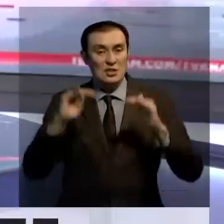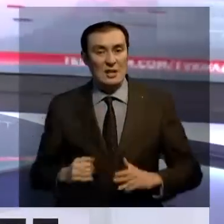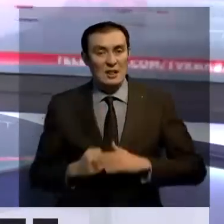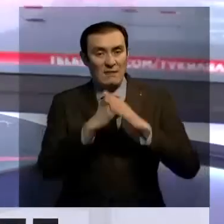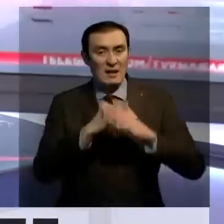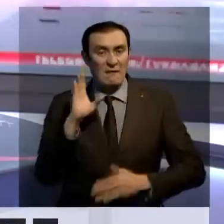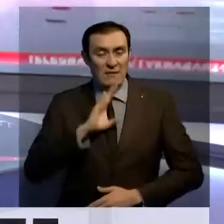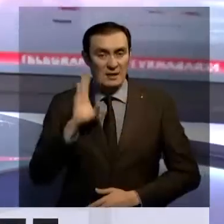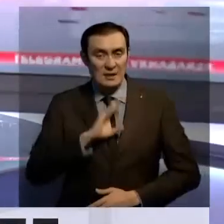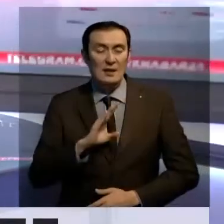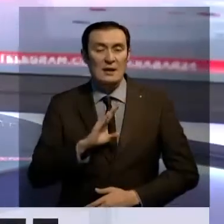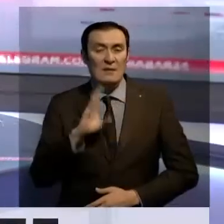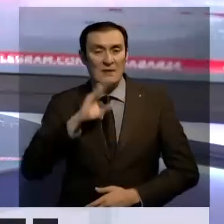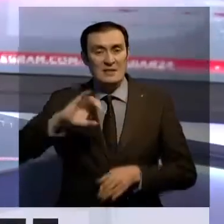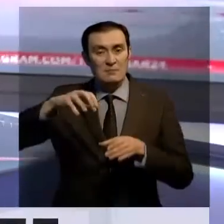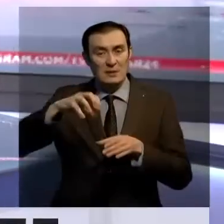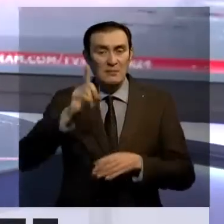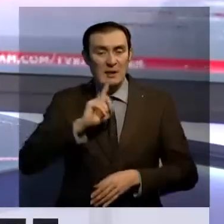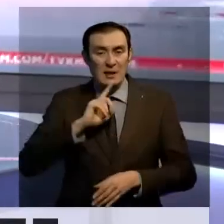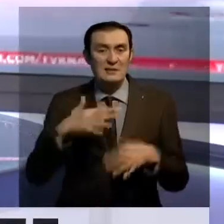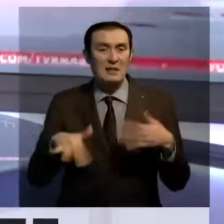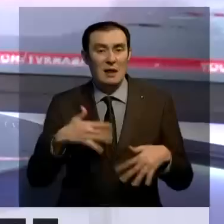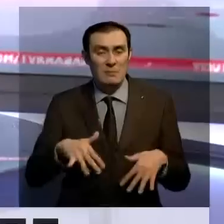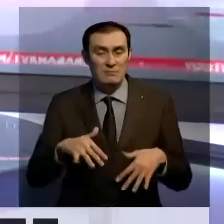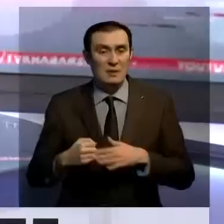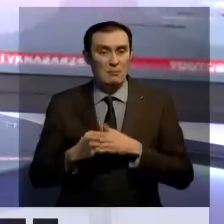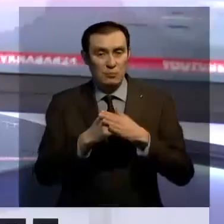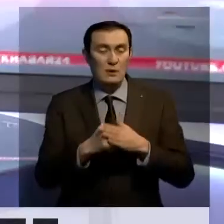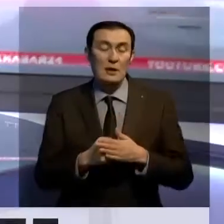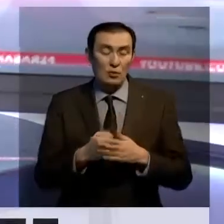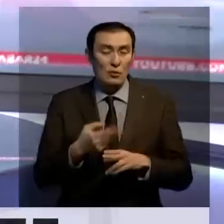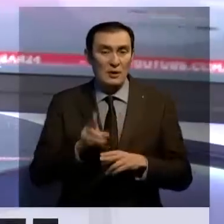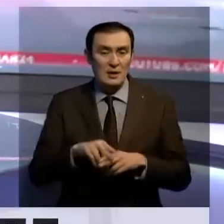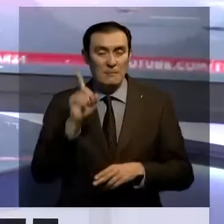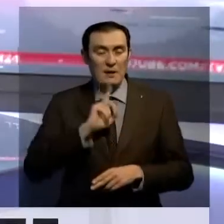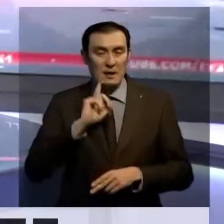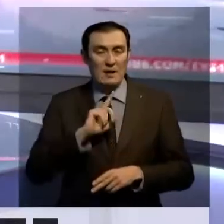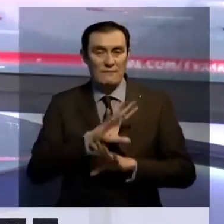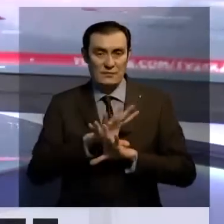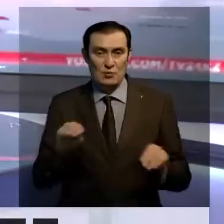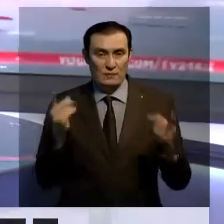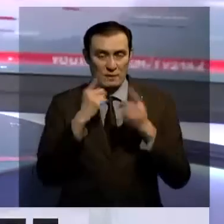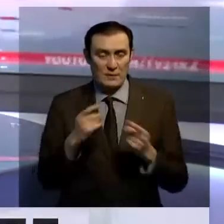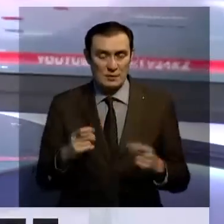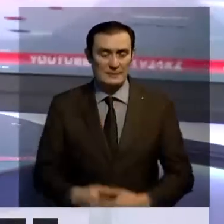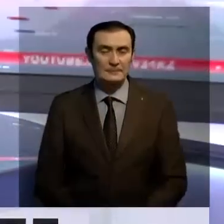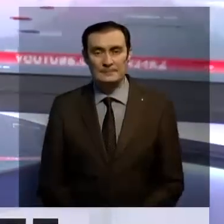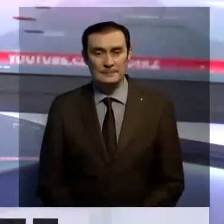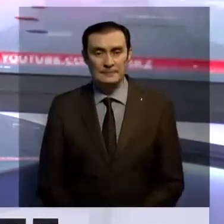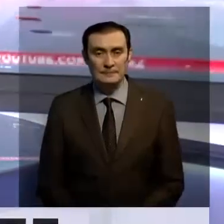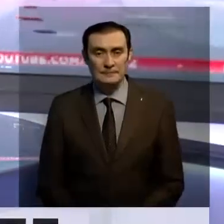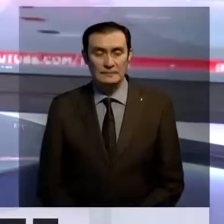есть вода из-под кранов идет пока со слабым напором. Ну, это вся информация к данному часу, мы следим за развитием